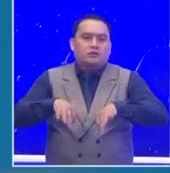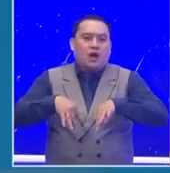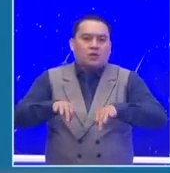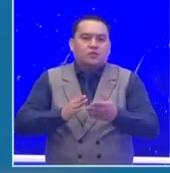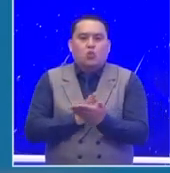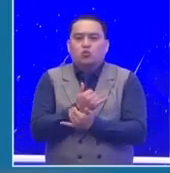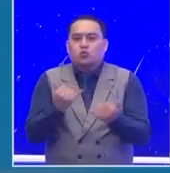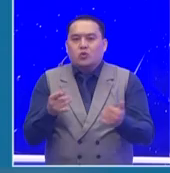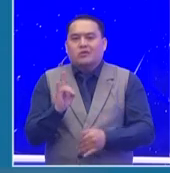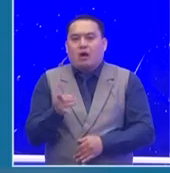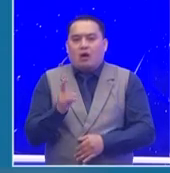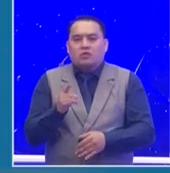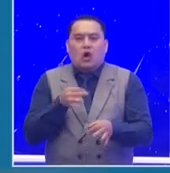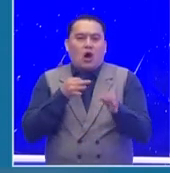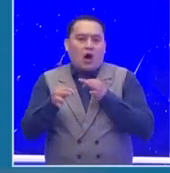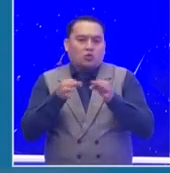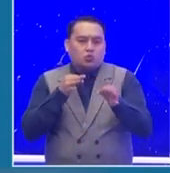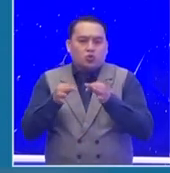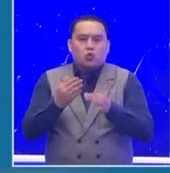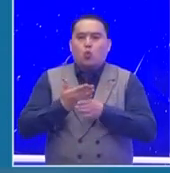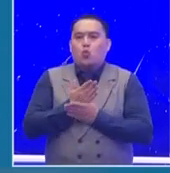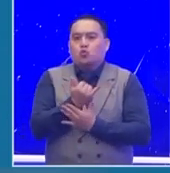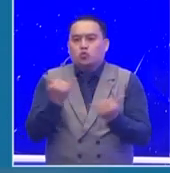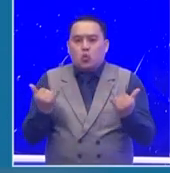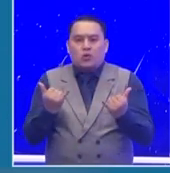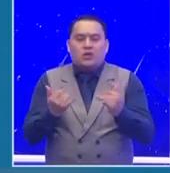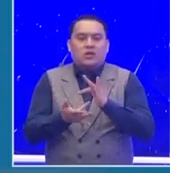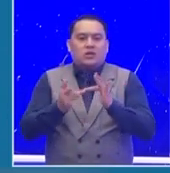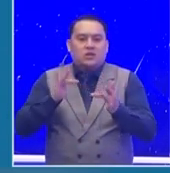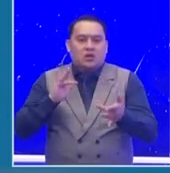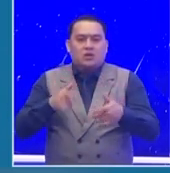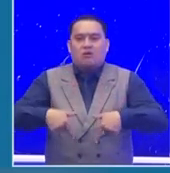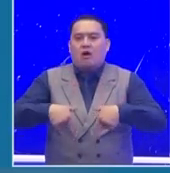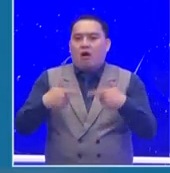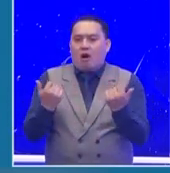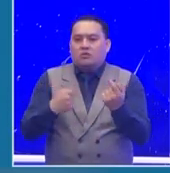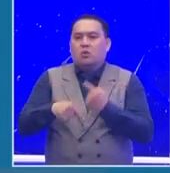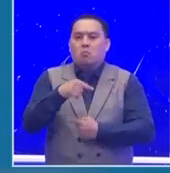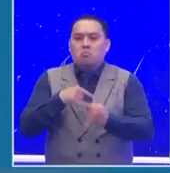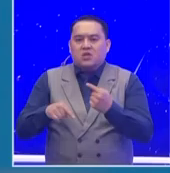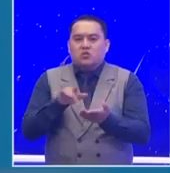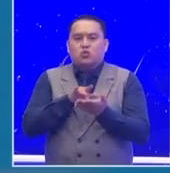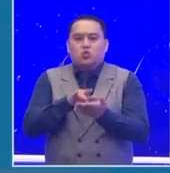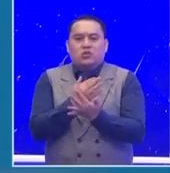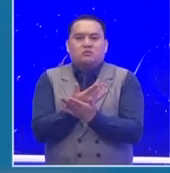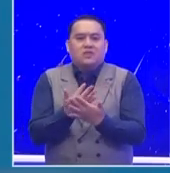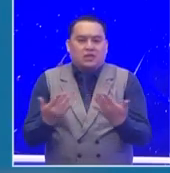услуги, консультационные услуги, IT-сектор, гостиничный бизнес, туризм и так